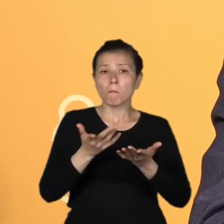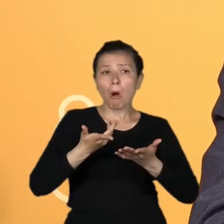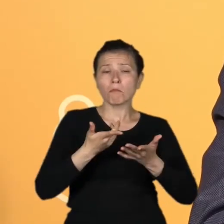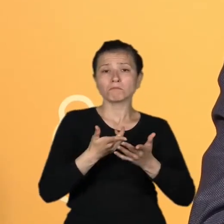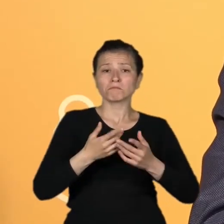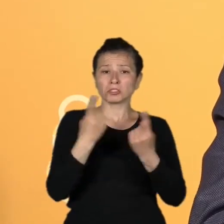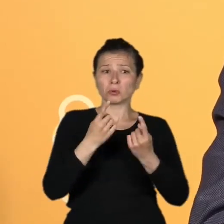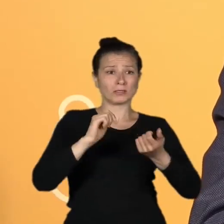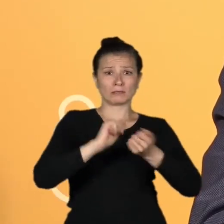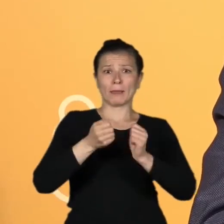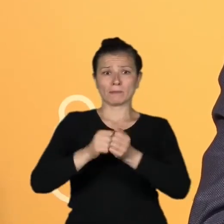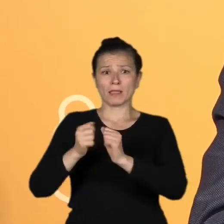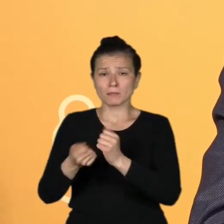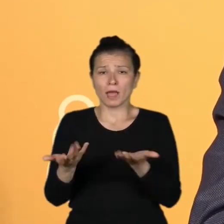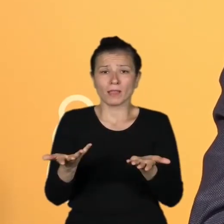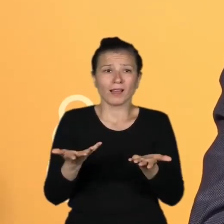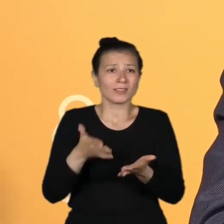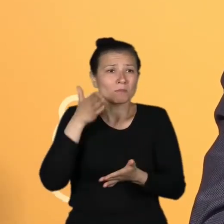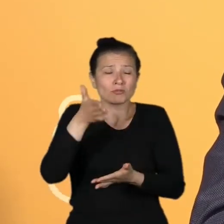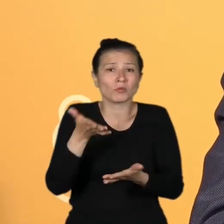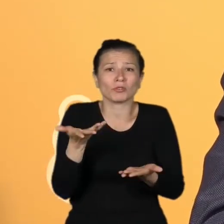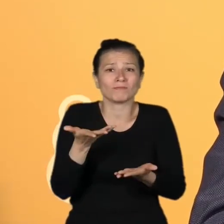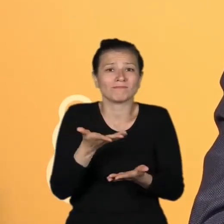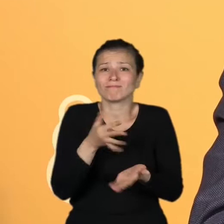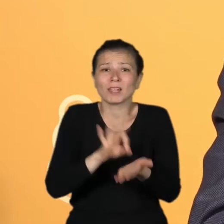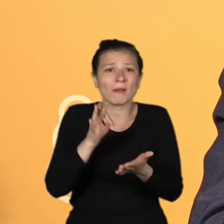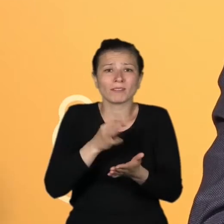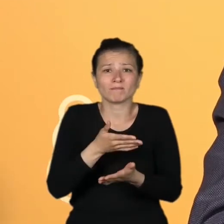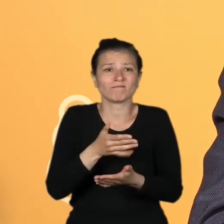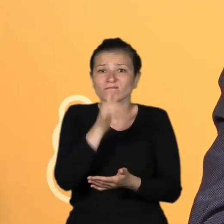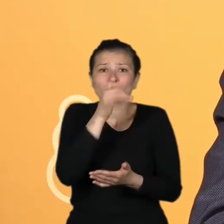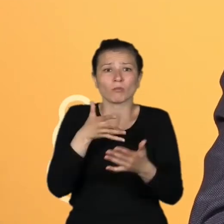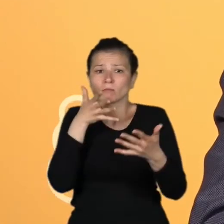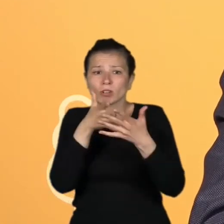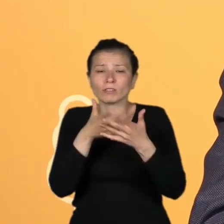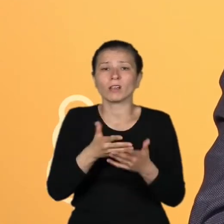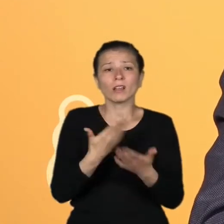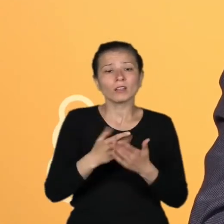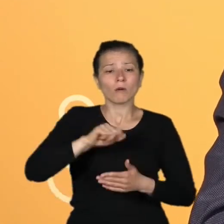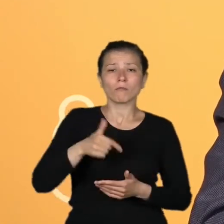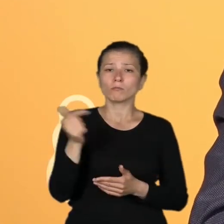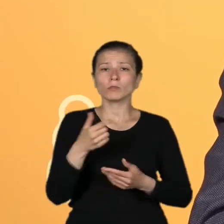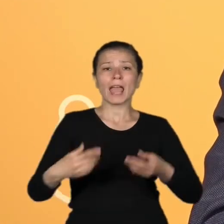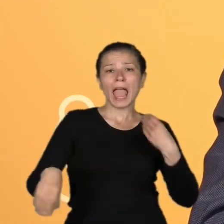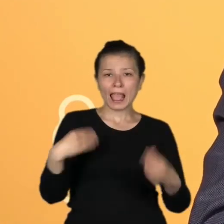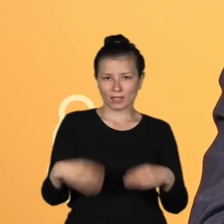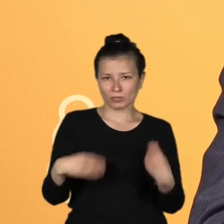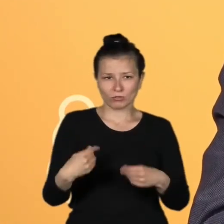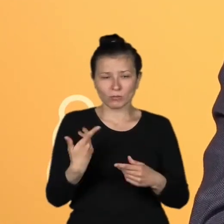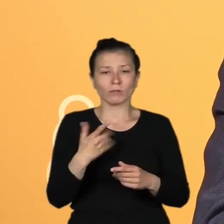wysoka, jest właściwie, przyszłość jest wysoce też nieprzewidywalna, więc musimy być elastyczni do tego, żeby reagować na to, co się